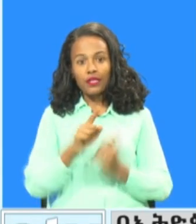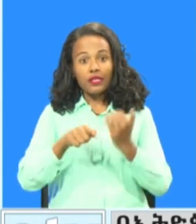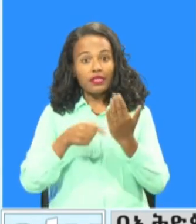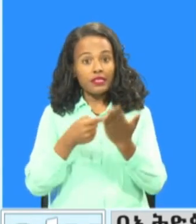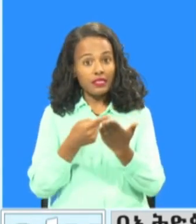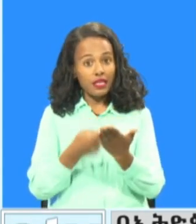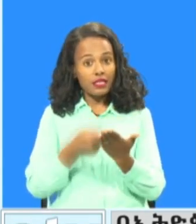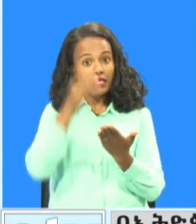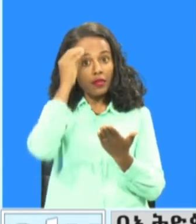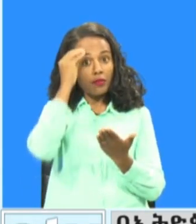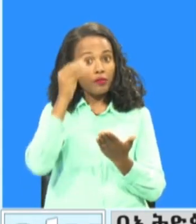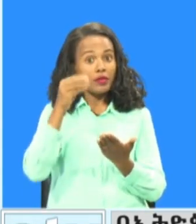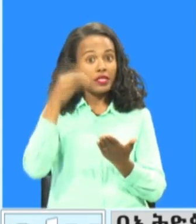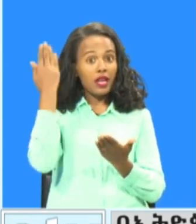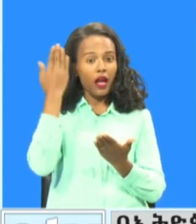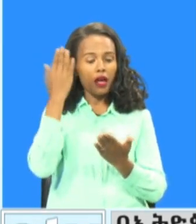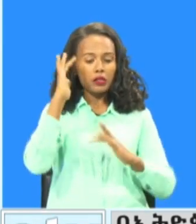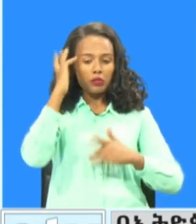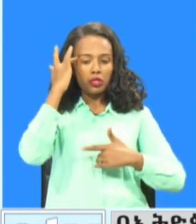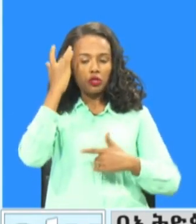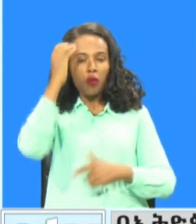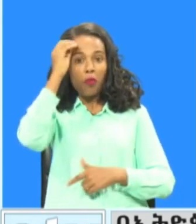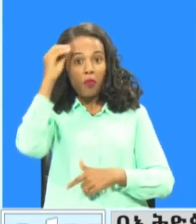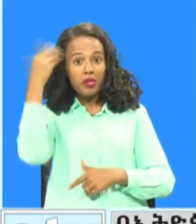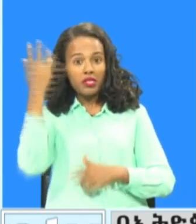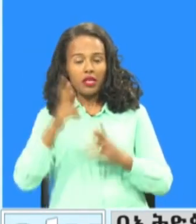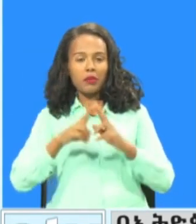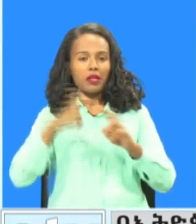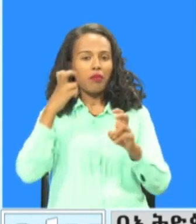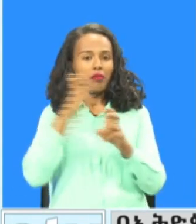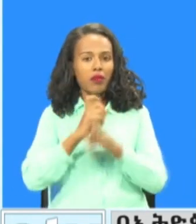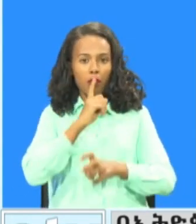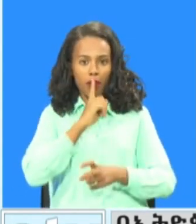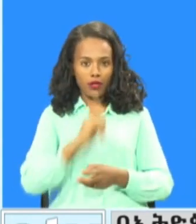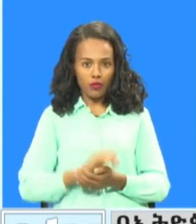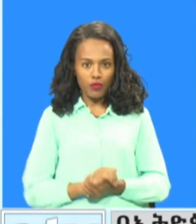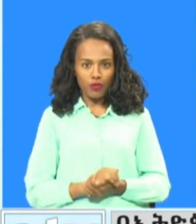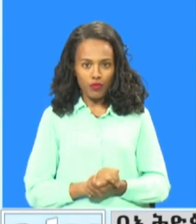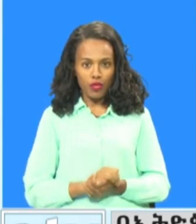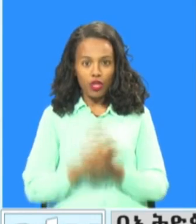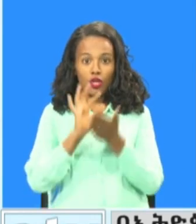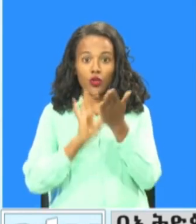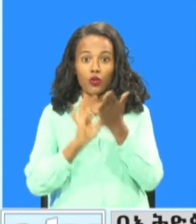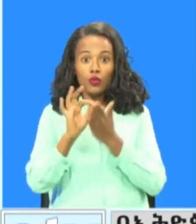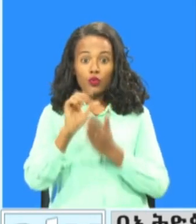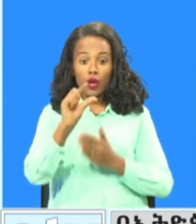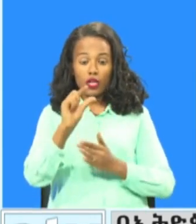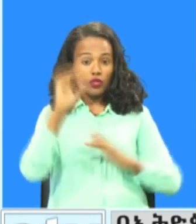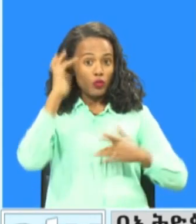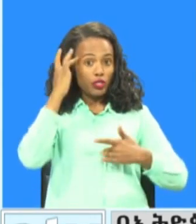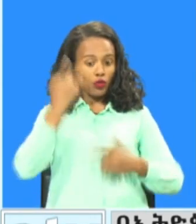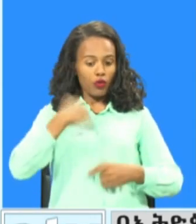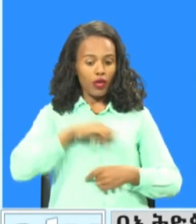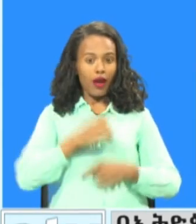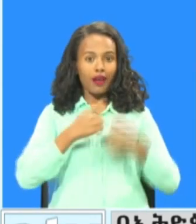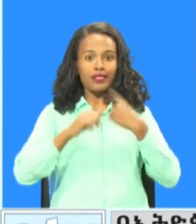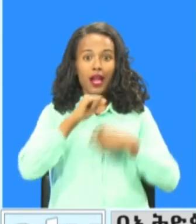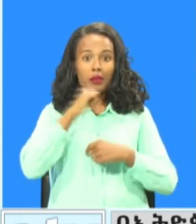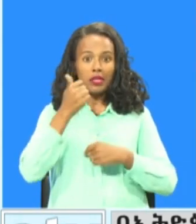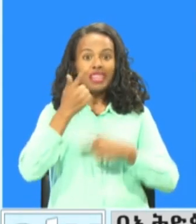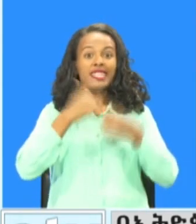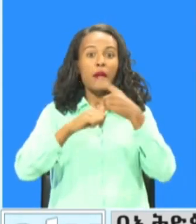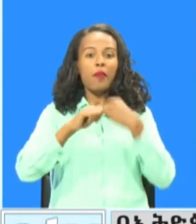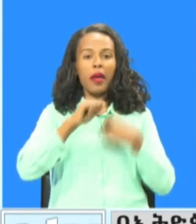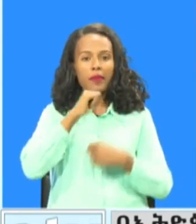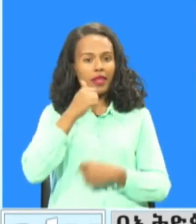ስለዚህ መዘናጋታችን፣ በሽታውን መርሳታችን እጅግ አደገኛ ነው። ቁጥሩ ያነሰው በሽታው እኛ ጋር ስላልመጣ ወይም ስለማይመጣ